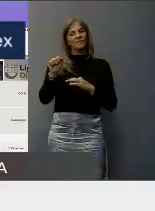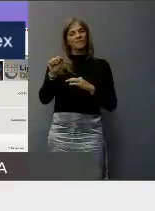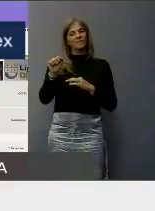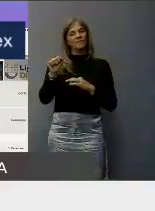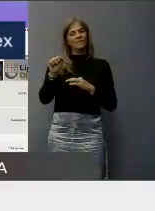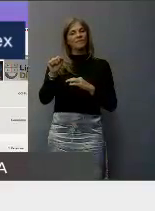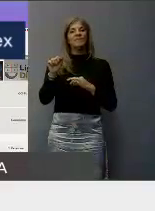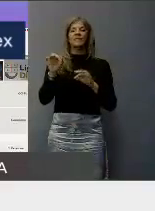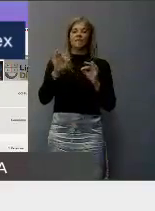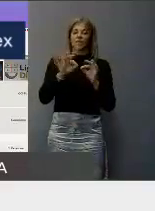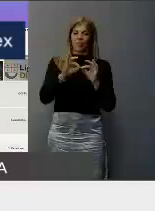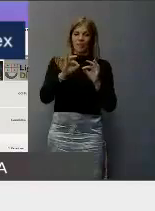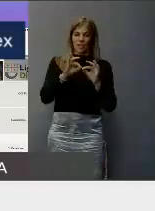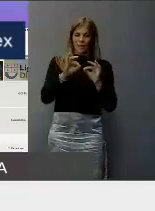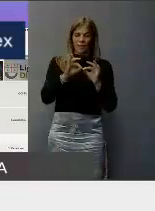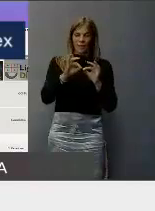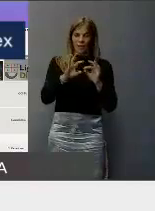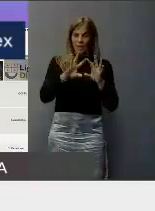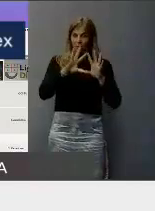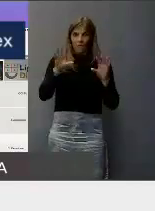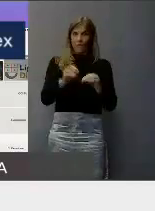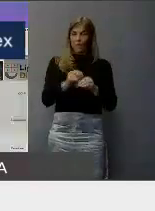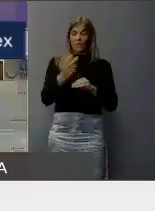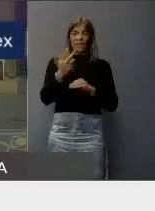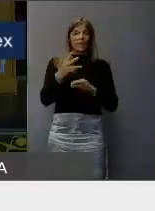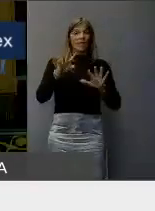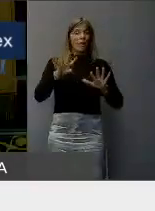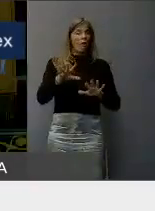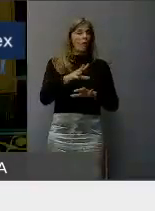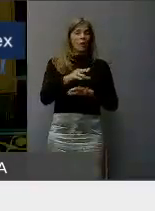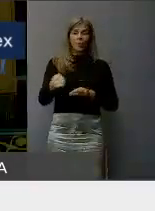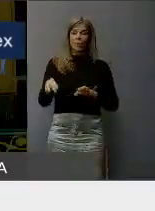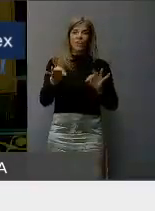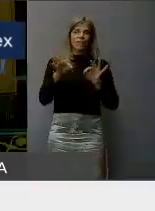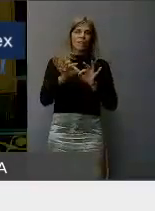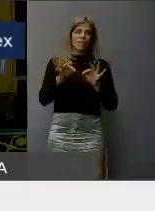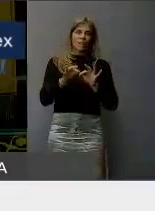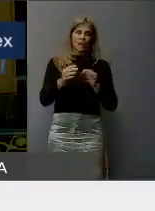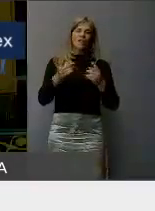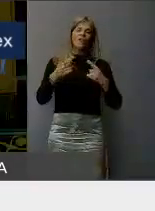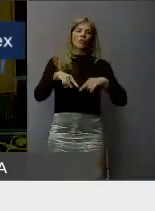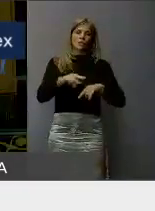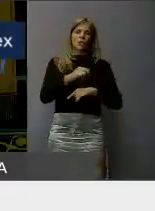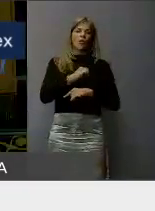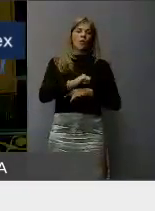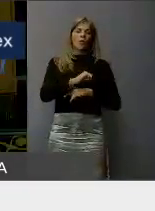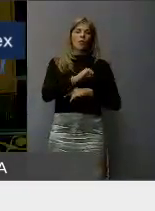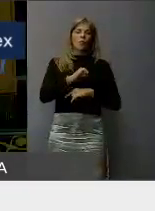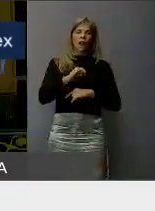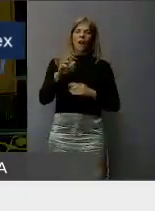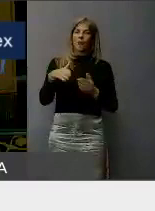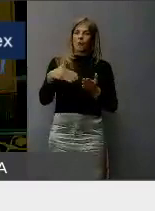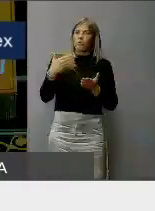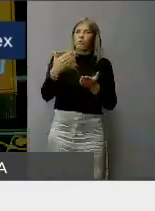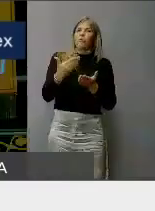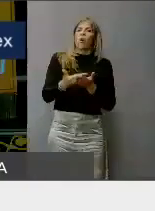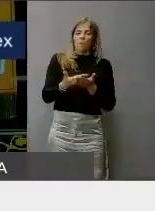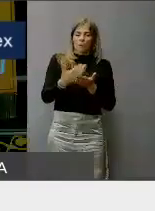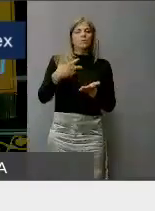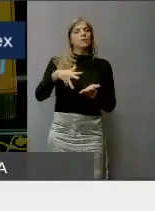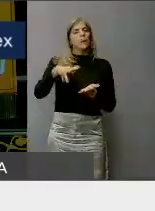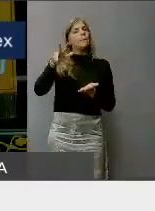favorevole così 39 voti favorevoli il consiglio comunale approva questa proposta che poi verrà